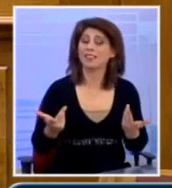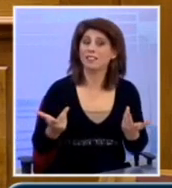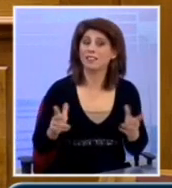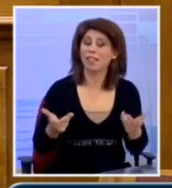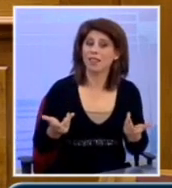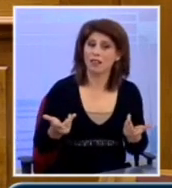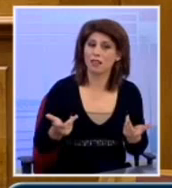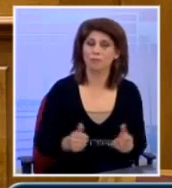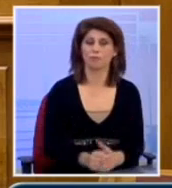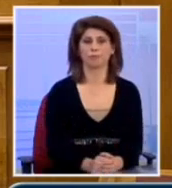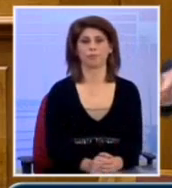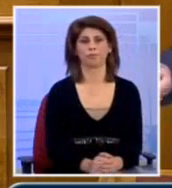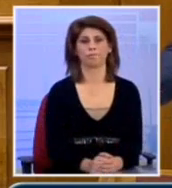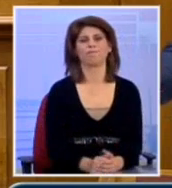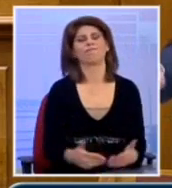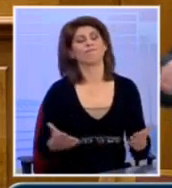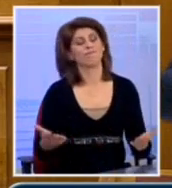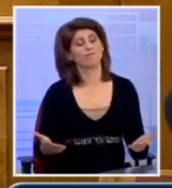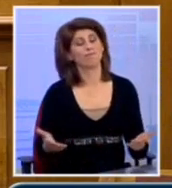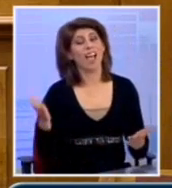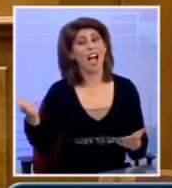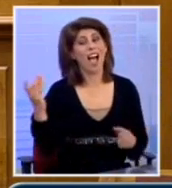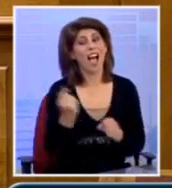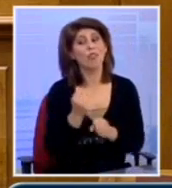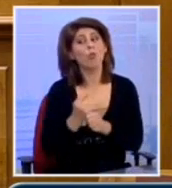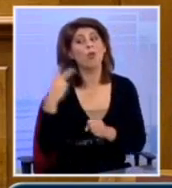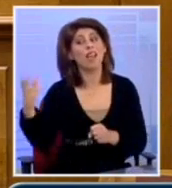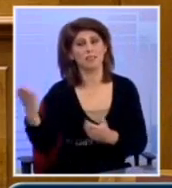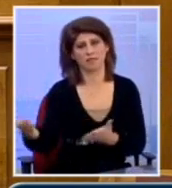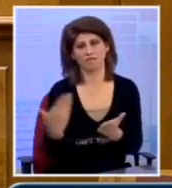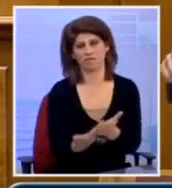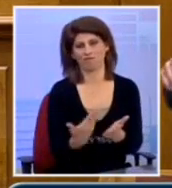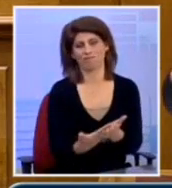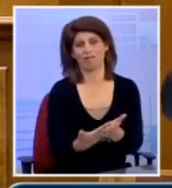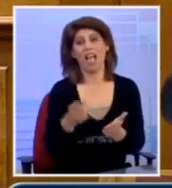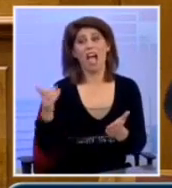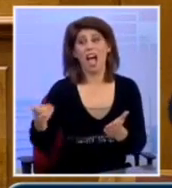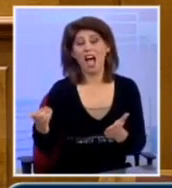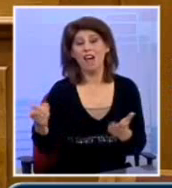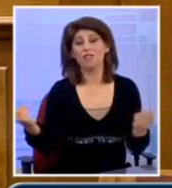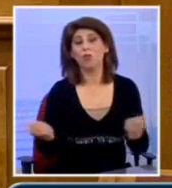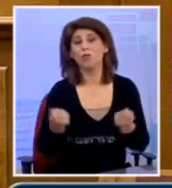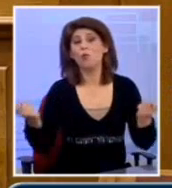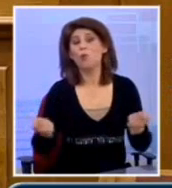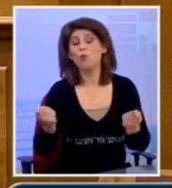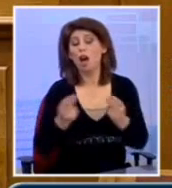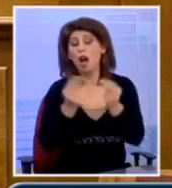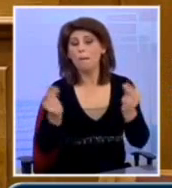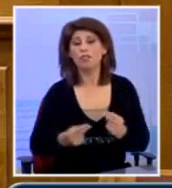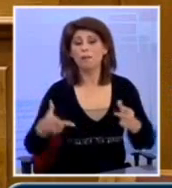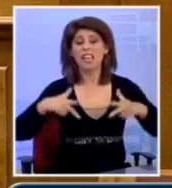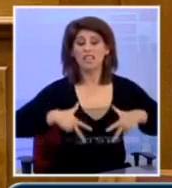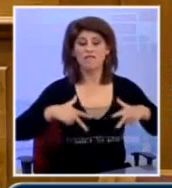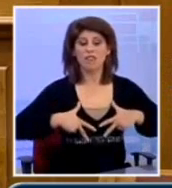Γιατί? Αυτά είναι όμως τα έργα και οι μέρες σας. Τα έργα και οι μέρες μιας κυβέρνησης που